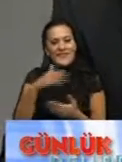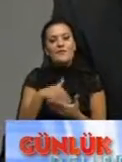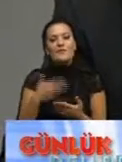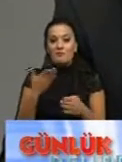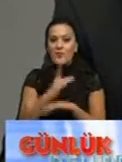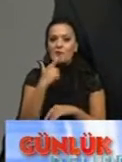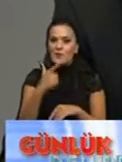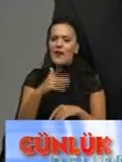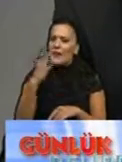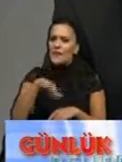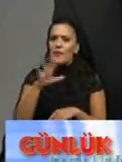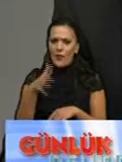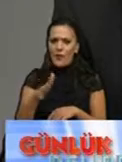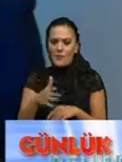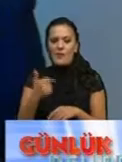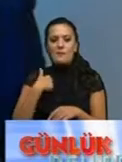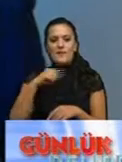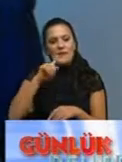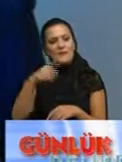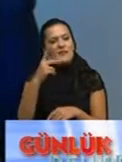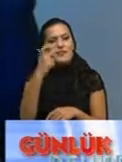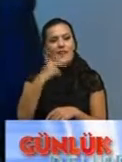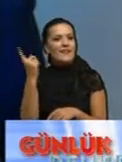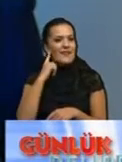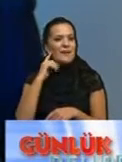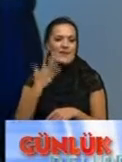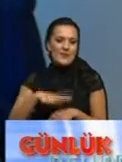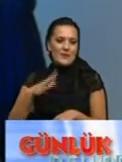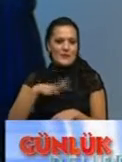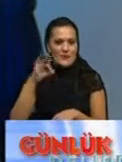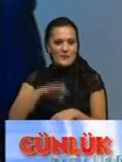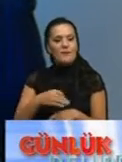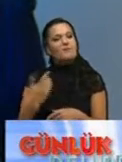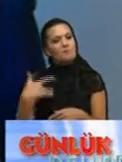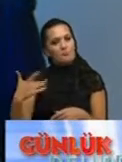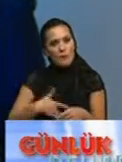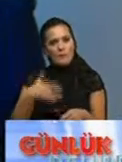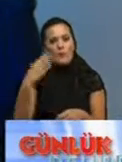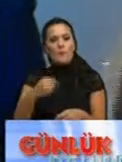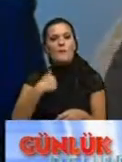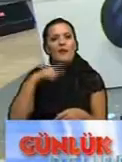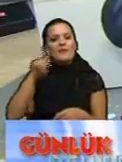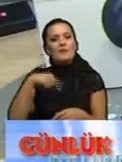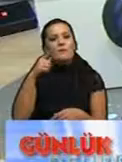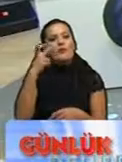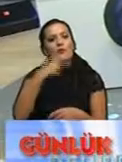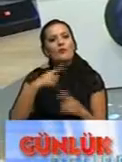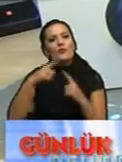billahi doğru söylüyorsunuz. Her şey olabilir ama biz sizden bir şarkı dinlemek istiyoruz şimdi. Memnuniyetle. Ben size bir